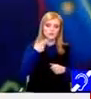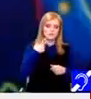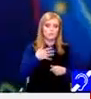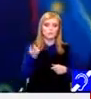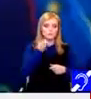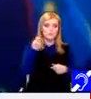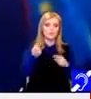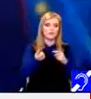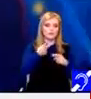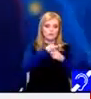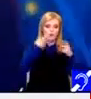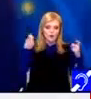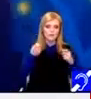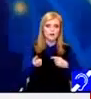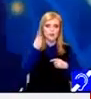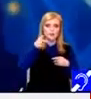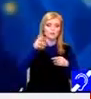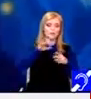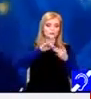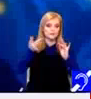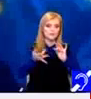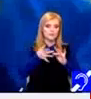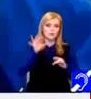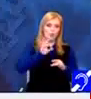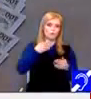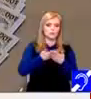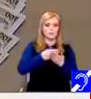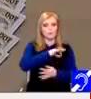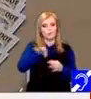apar informații despre achizițiile publice sau proiecte de buget.